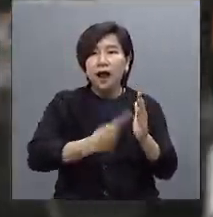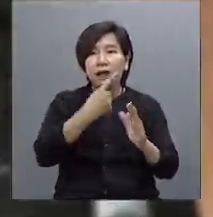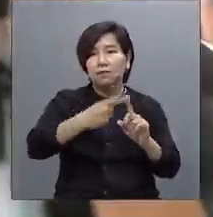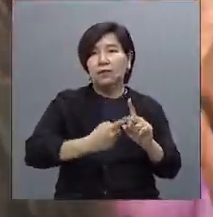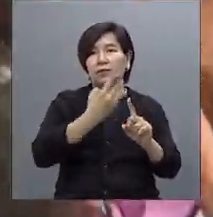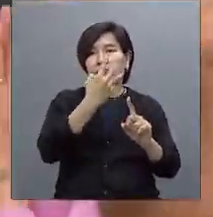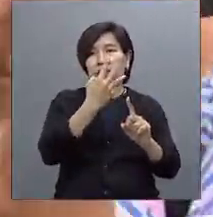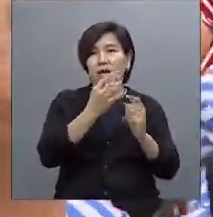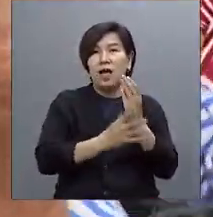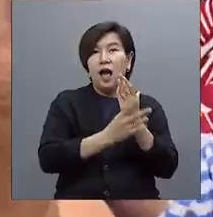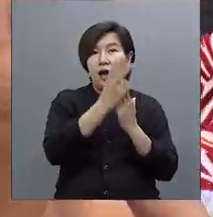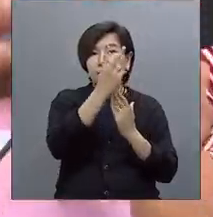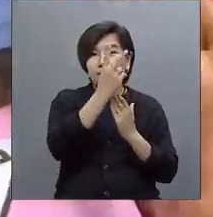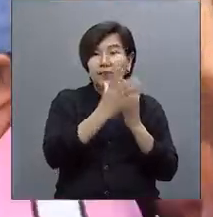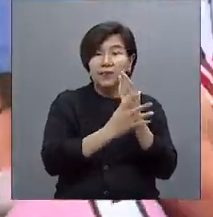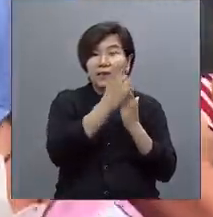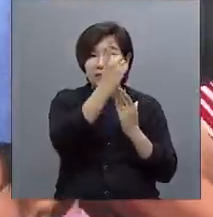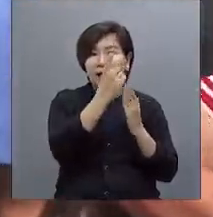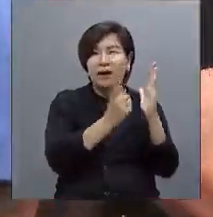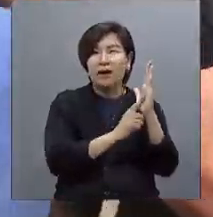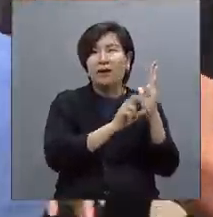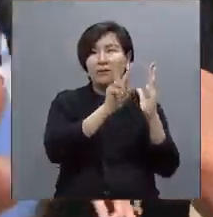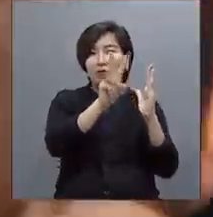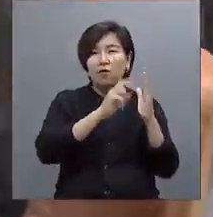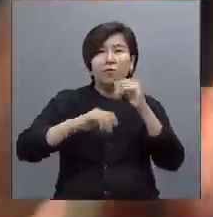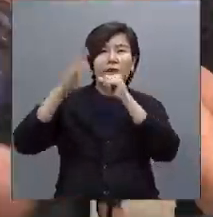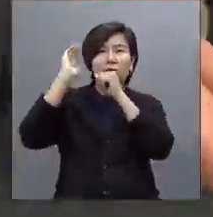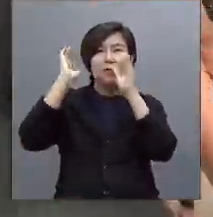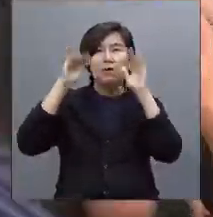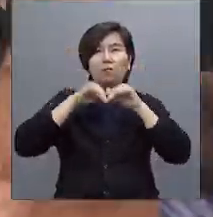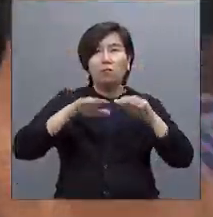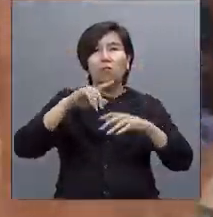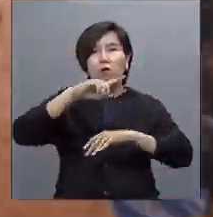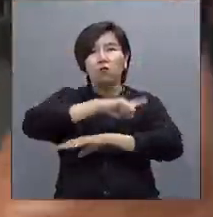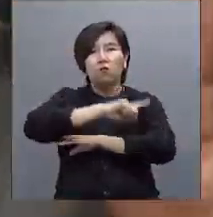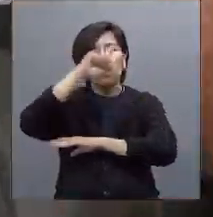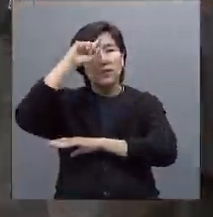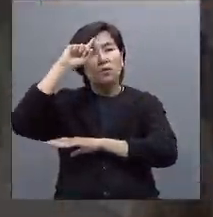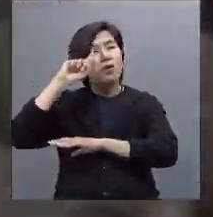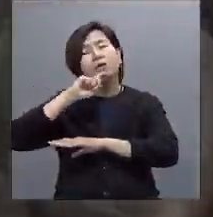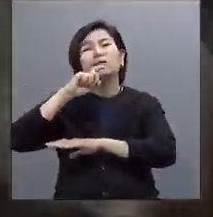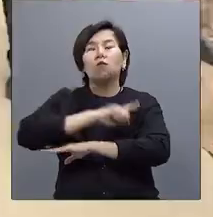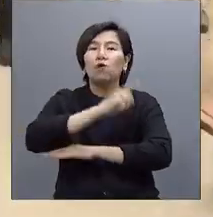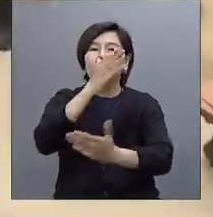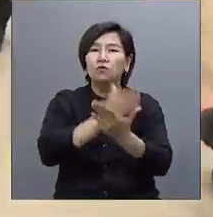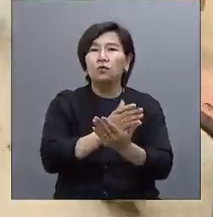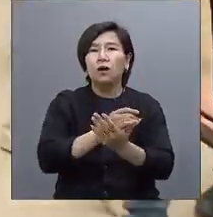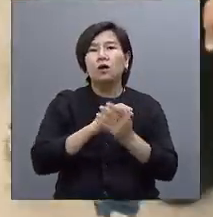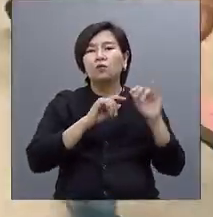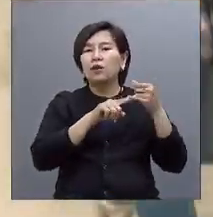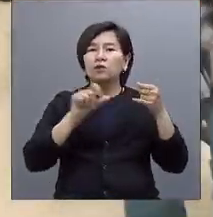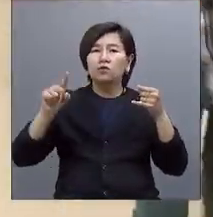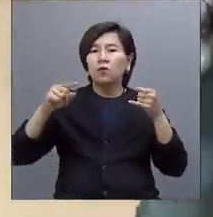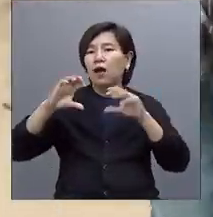ายนสัปดาห์ละ2ครั้งโดยจะเป็นเวทีปราศัยใหญ่ทั้งในช่วงวันหยุดเสาร์อาทิตย์หรือว่าอาจจะเป็นวันธรรมดาที่ต้องลาราชการไป